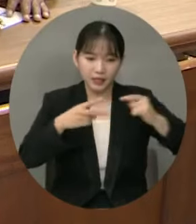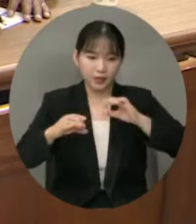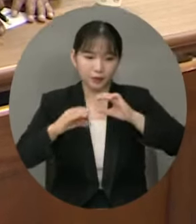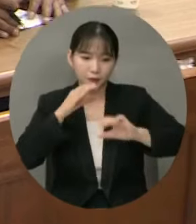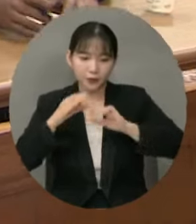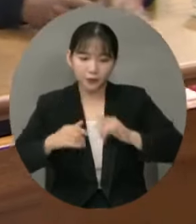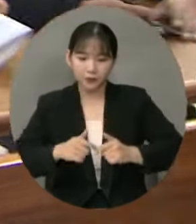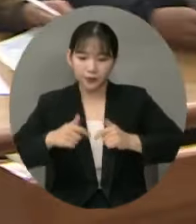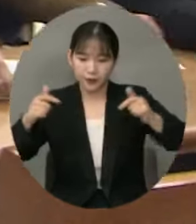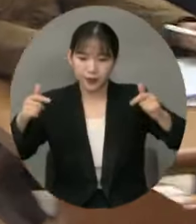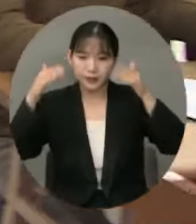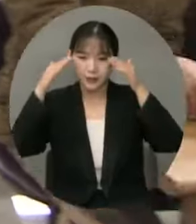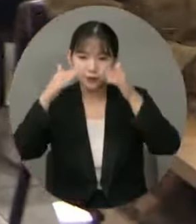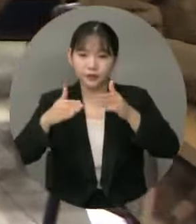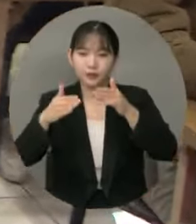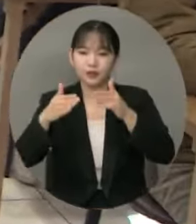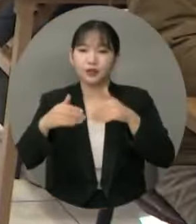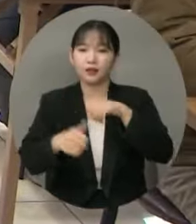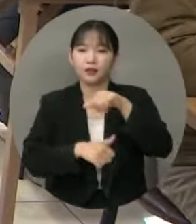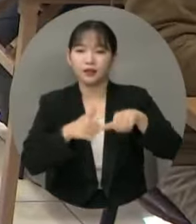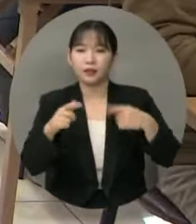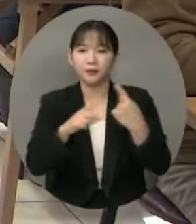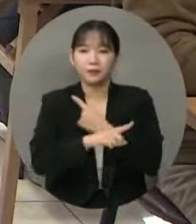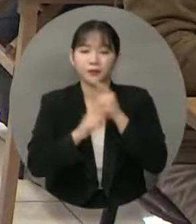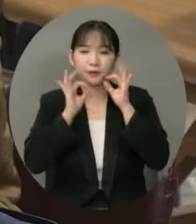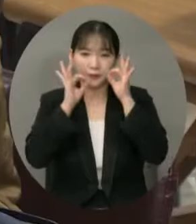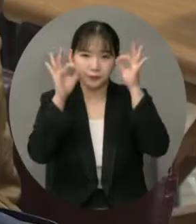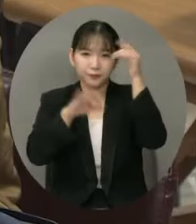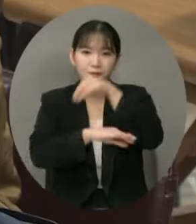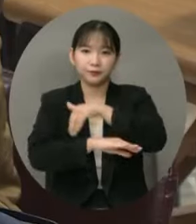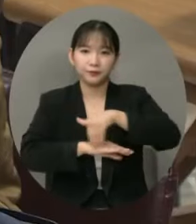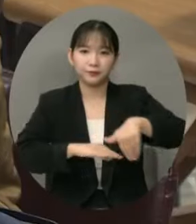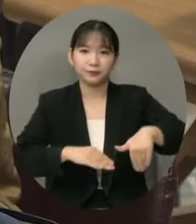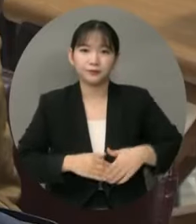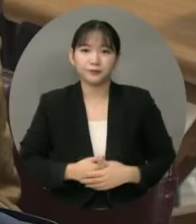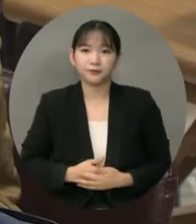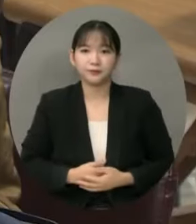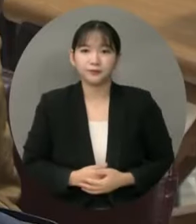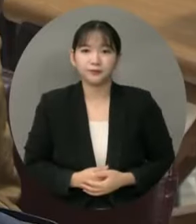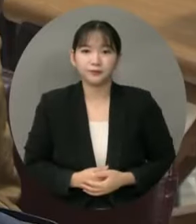강화의 중점을 둔 정주여건 개선에 나설 계획입니다 MBC 뉴스 서영입니다